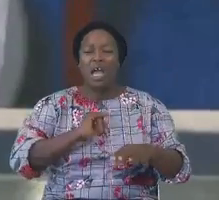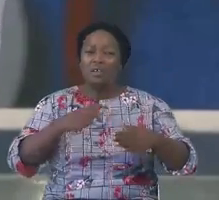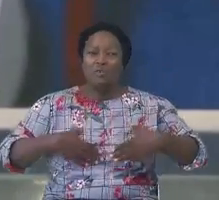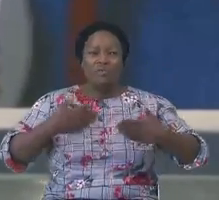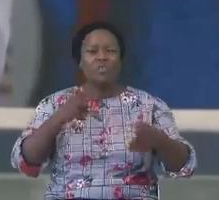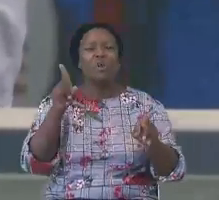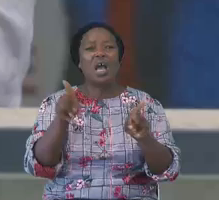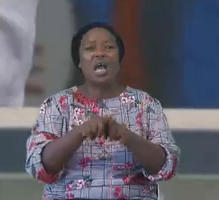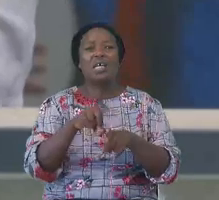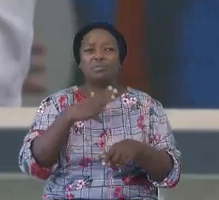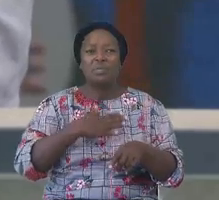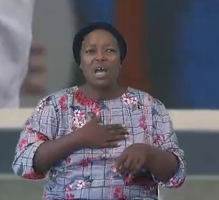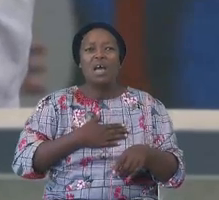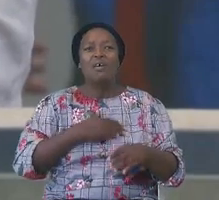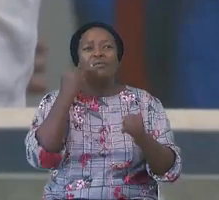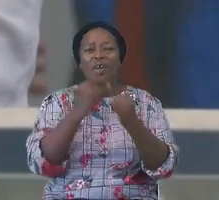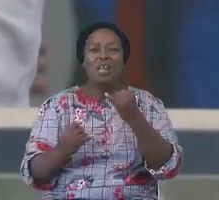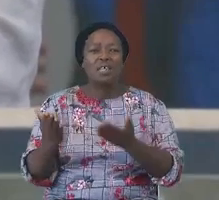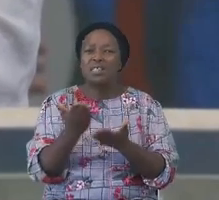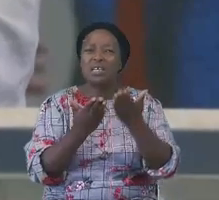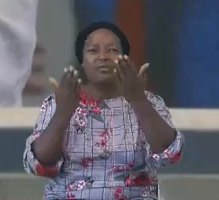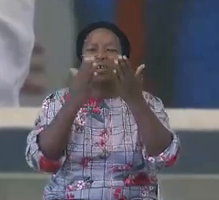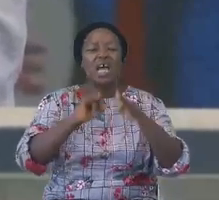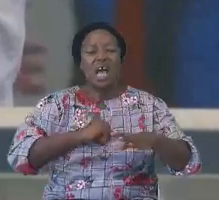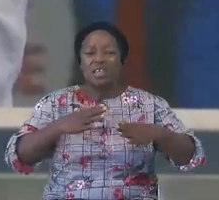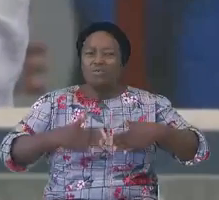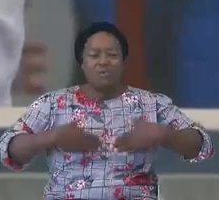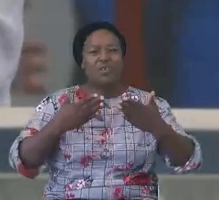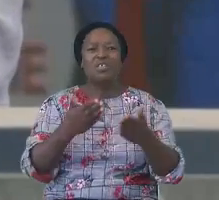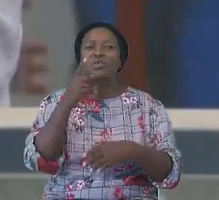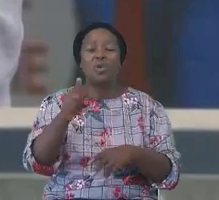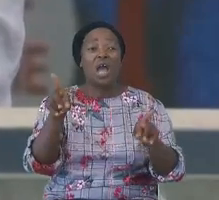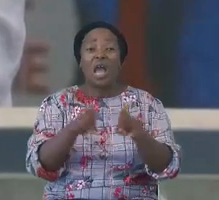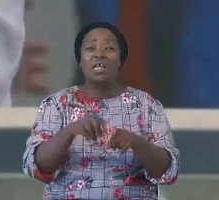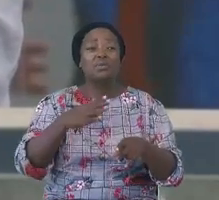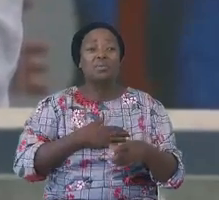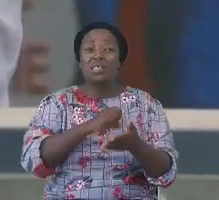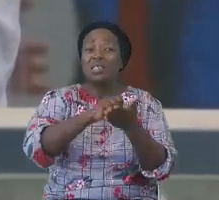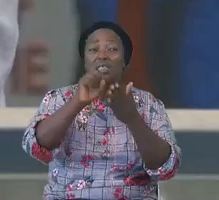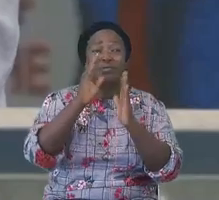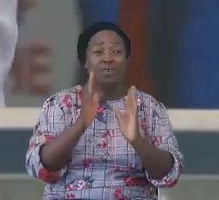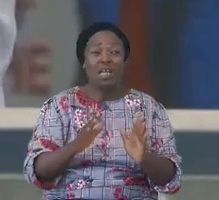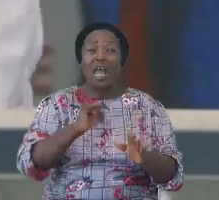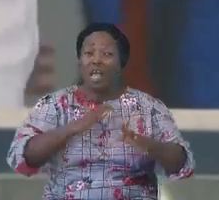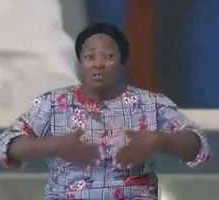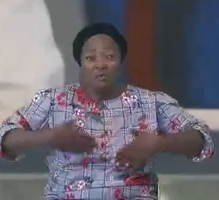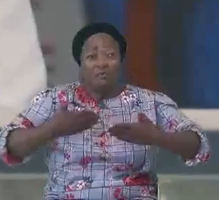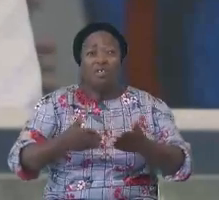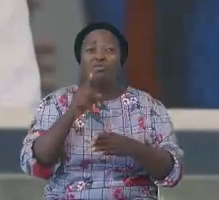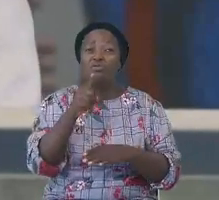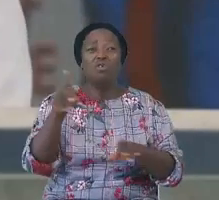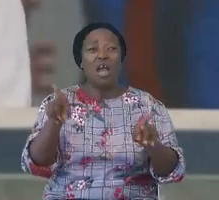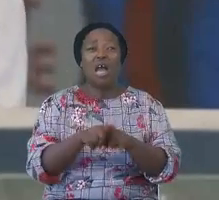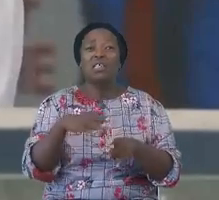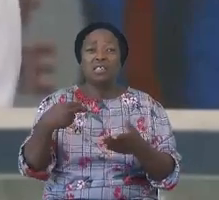substitut, je te confesse comme mon sauveur, je te confesse comme le sacrifice final, je